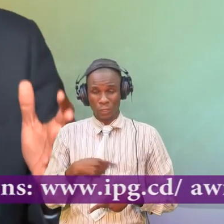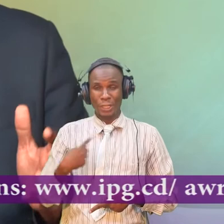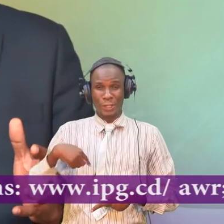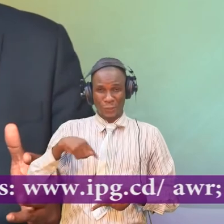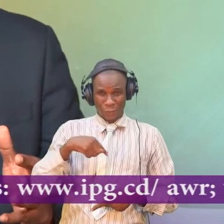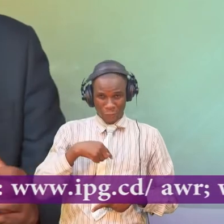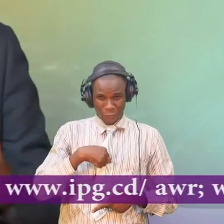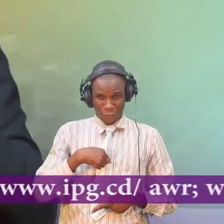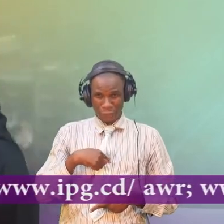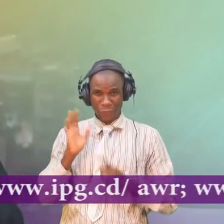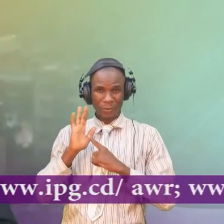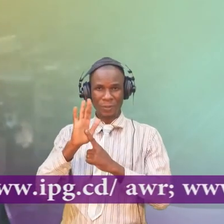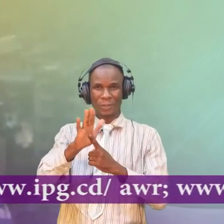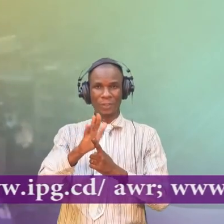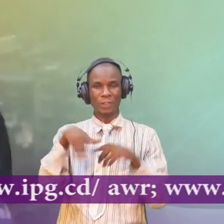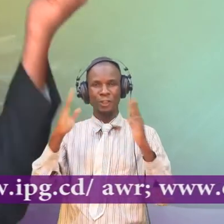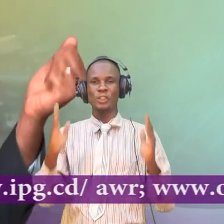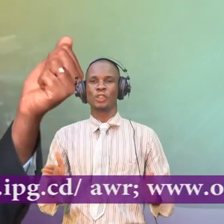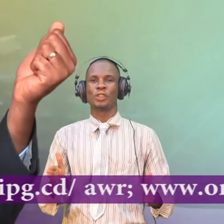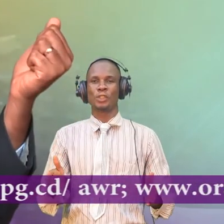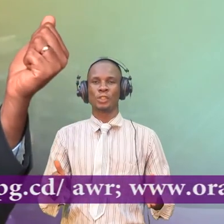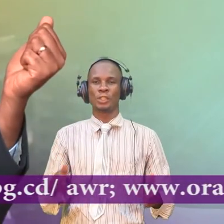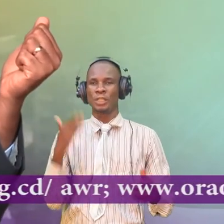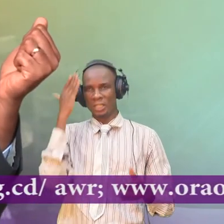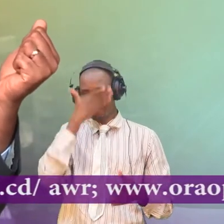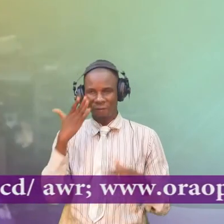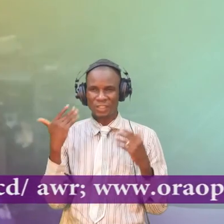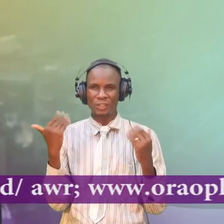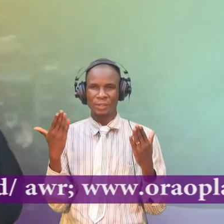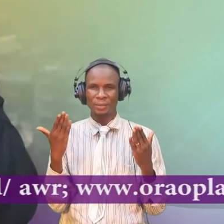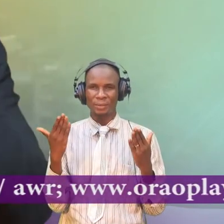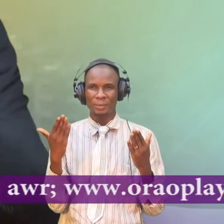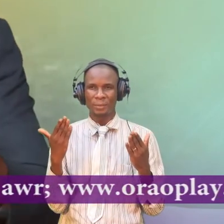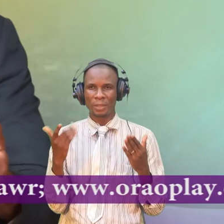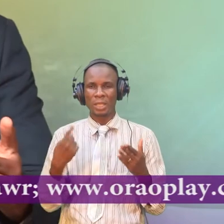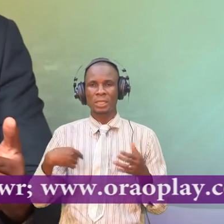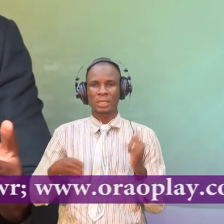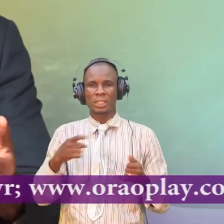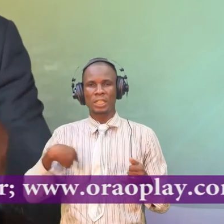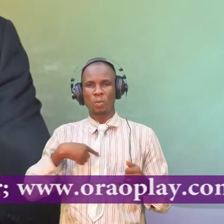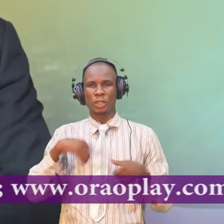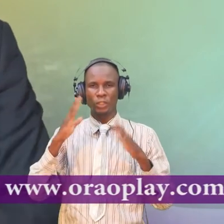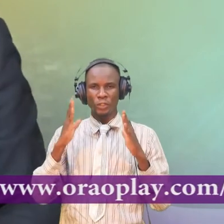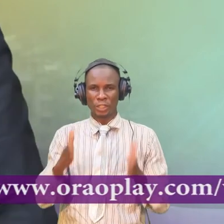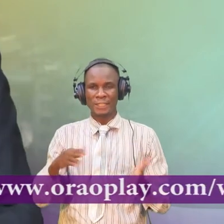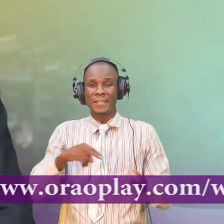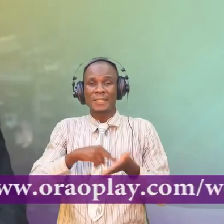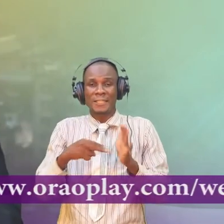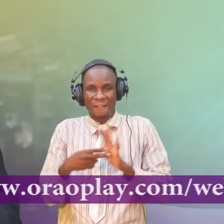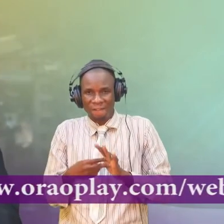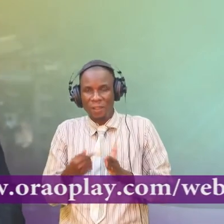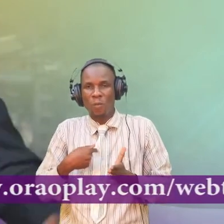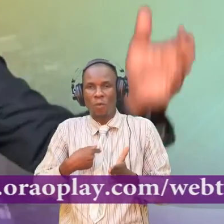utumwa. Dont nous devons être tu lazima tuweze kuokolewa kwa ule utumwa, kukombolewa. Implique un